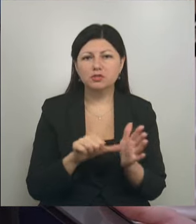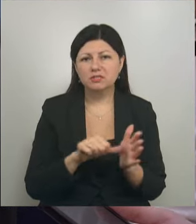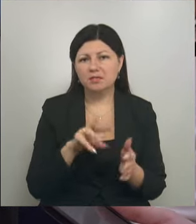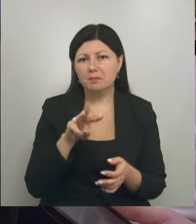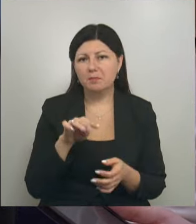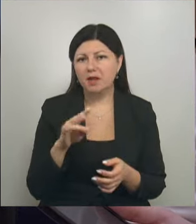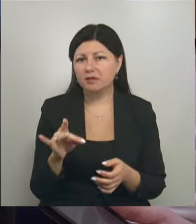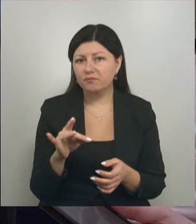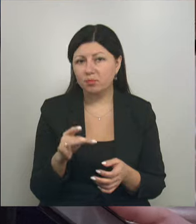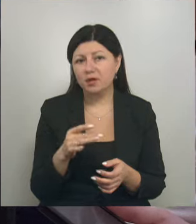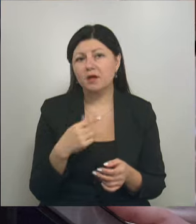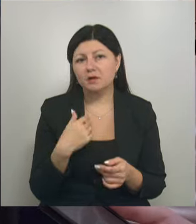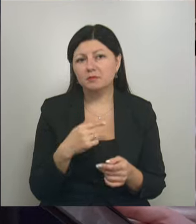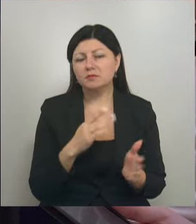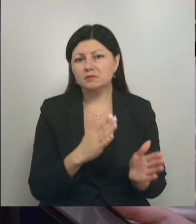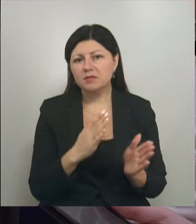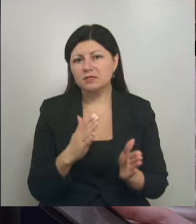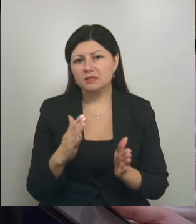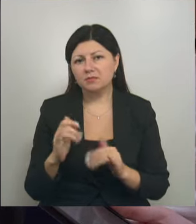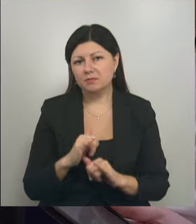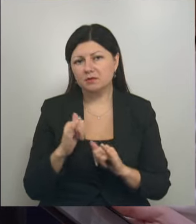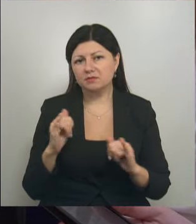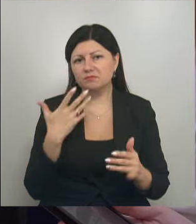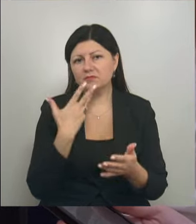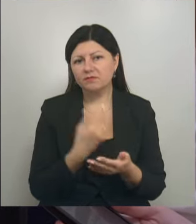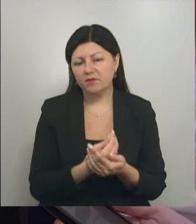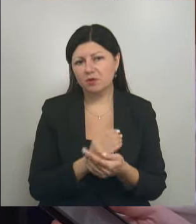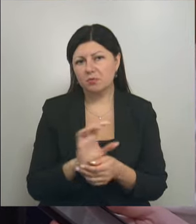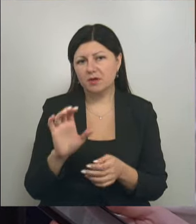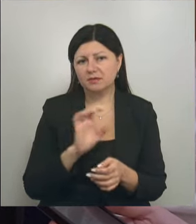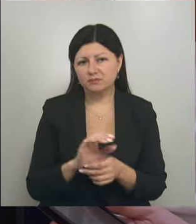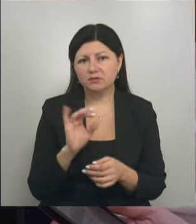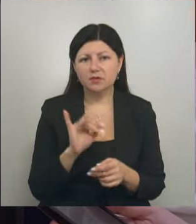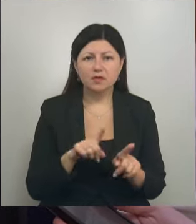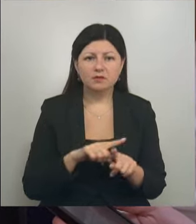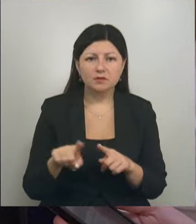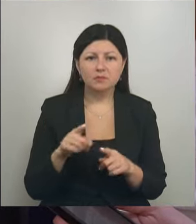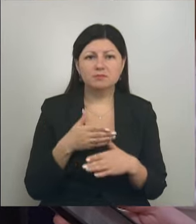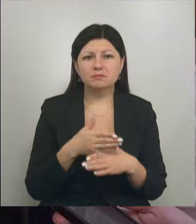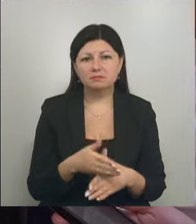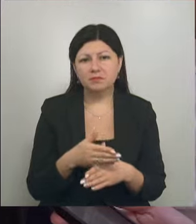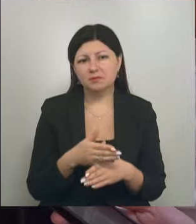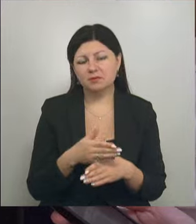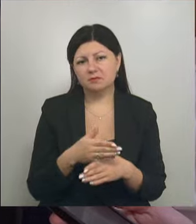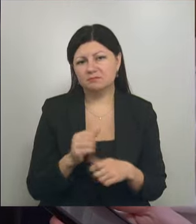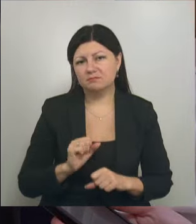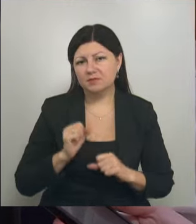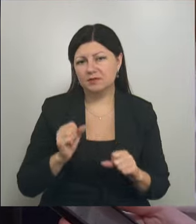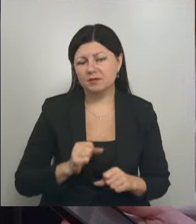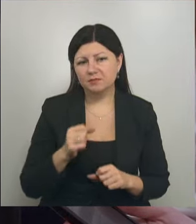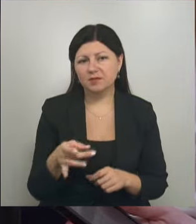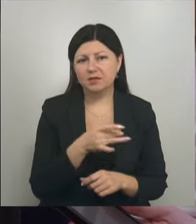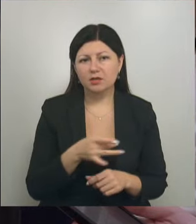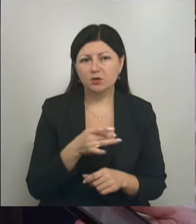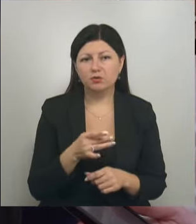рублей. Мы системно модернизируем, развиваем свое производство и одновременно стараемся помогать регионам в направлениях